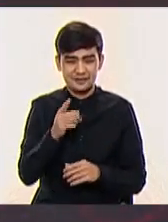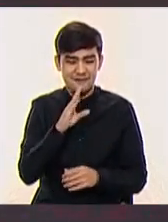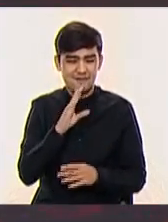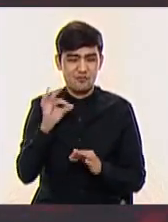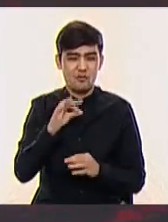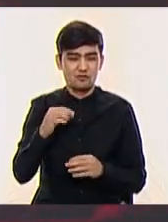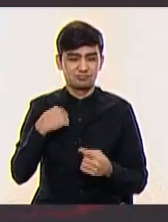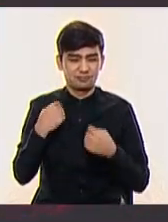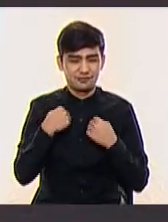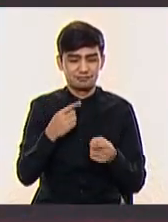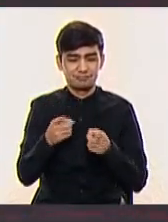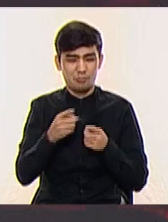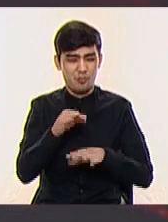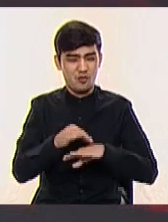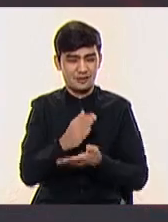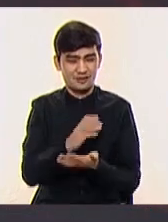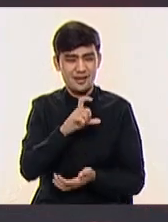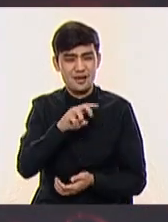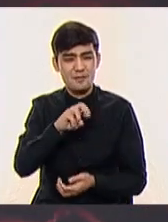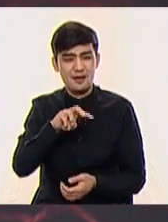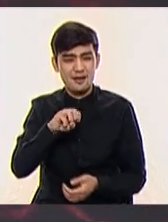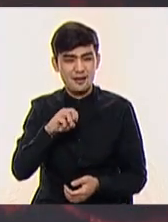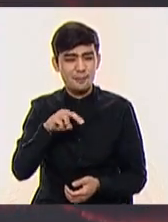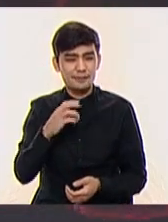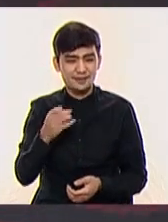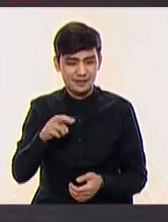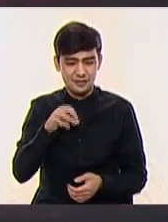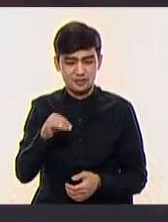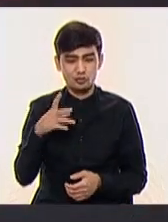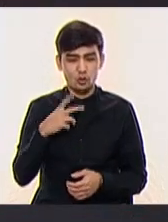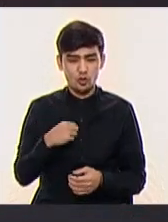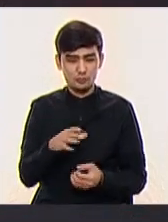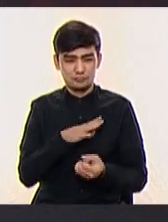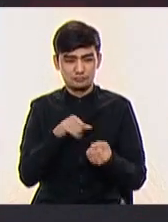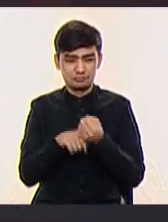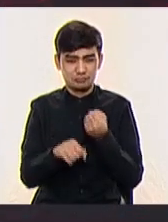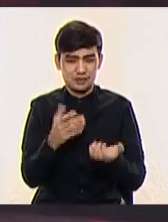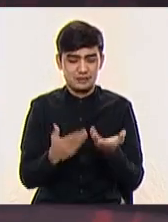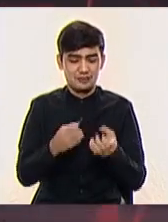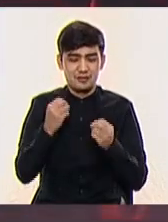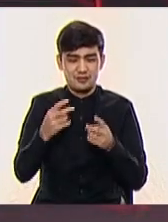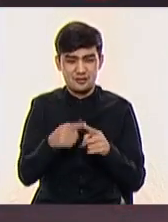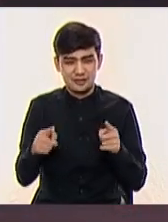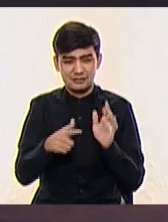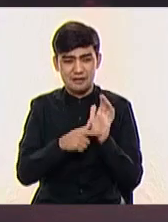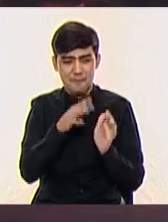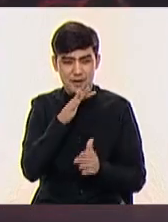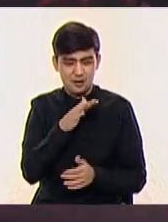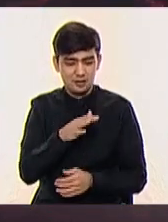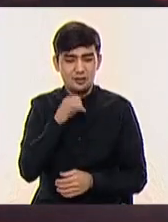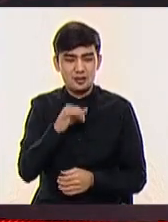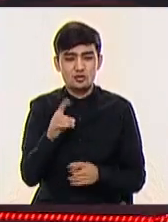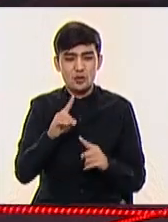страдающий эпилепсией женщина утверждала что в стенах учреждения ее дочь подвергалась изнасилованием на протяжении семи лет и